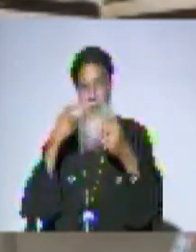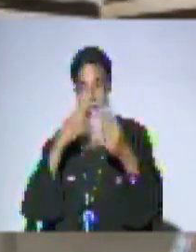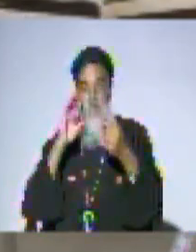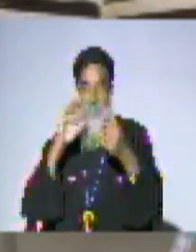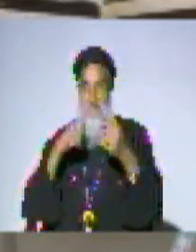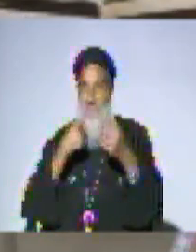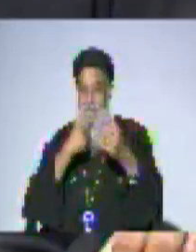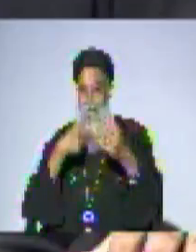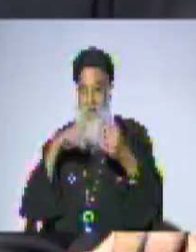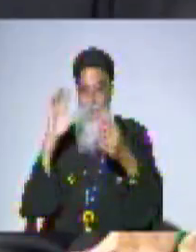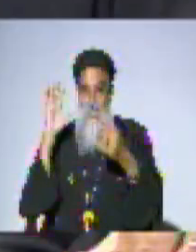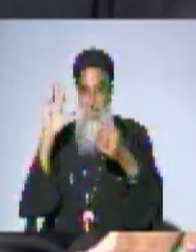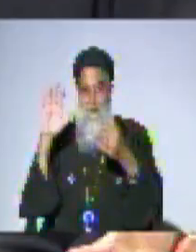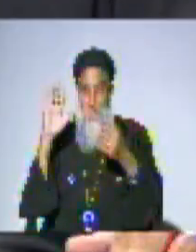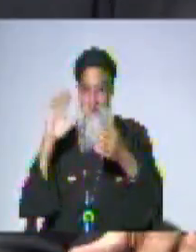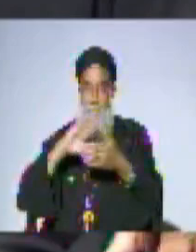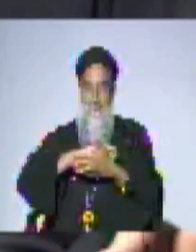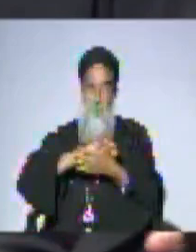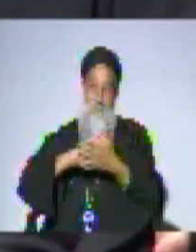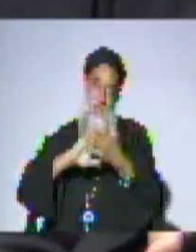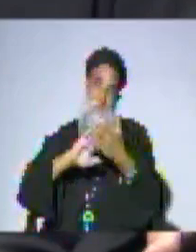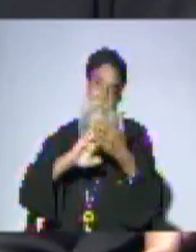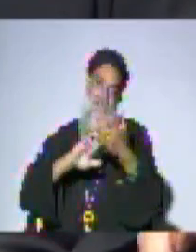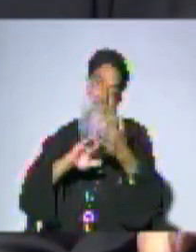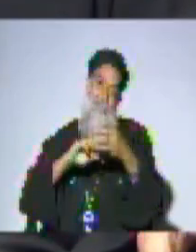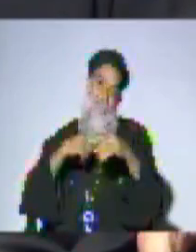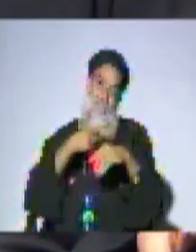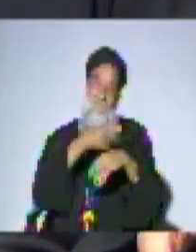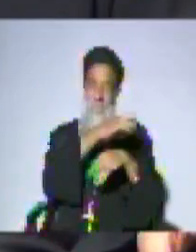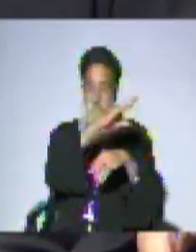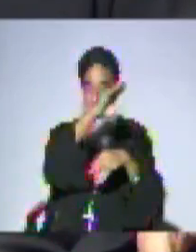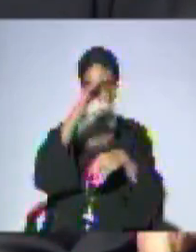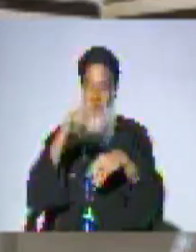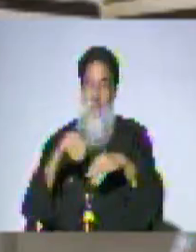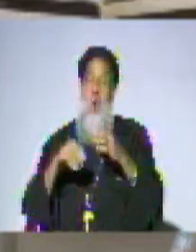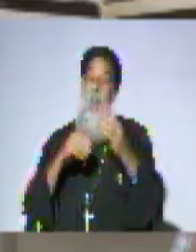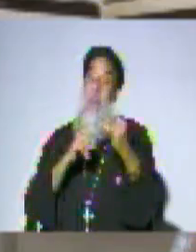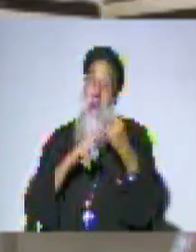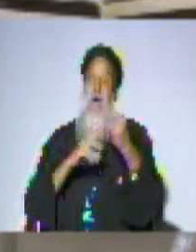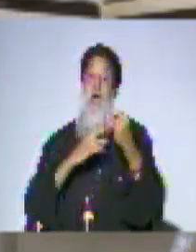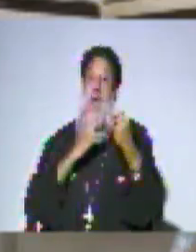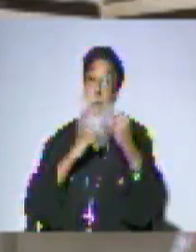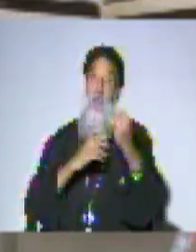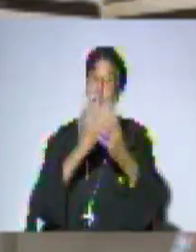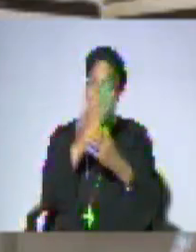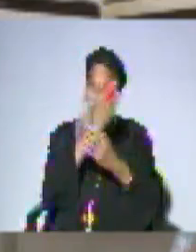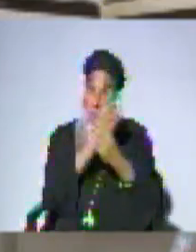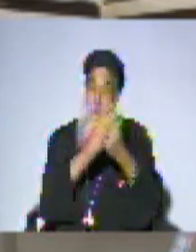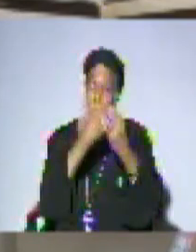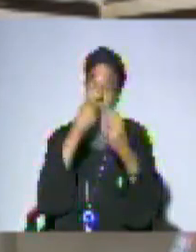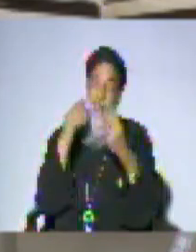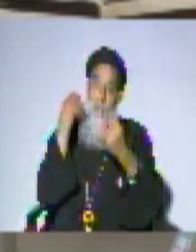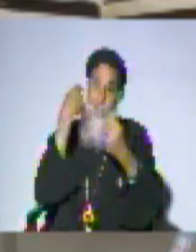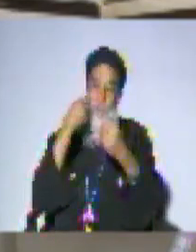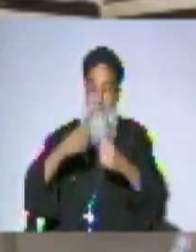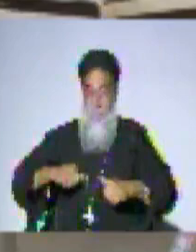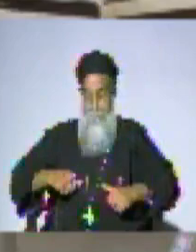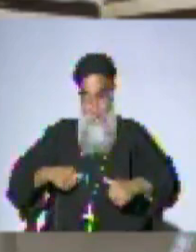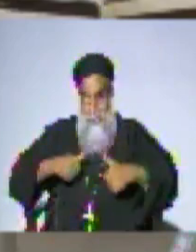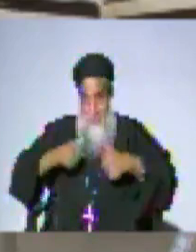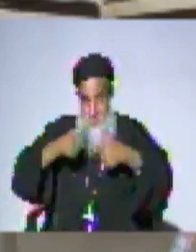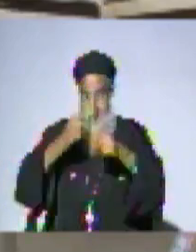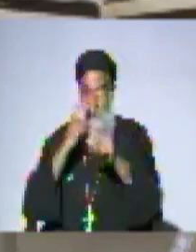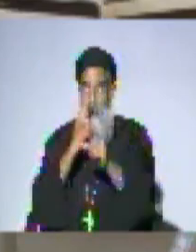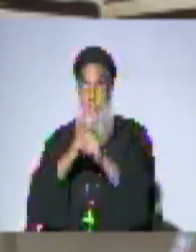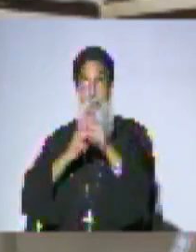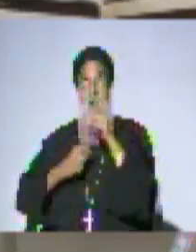بولس. السلام السمائي اللائق بلاهوتك. اللائق ان نقف امام الله